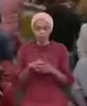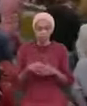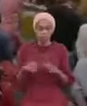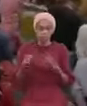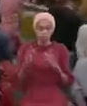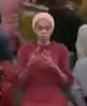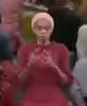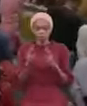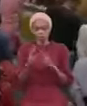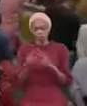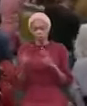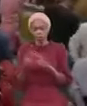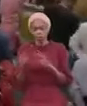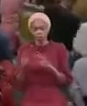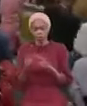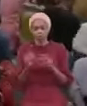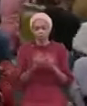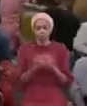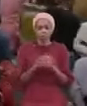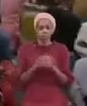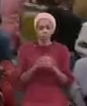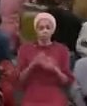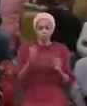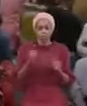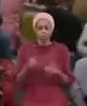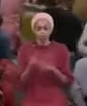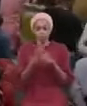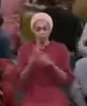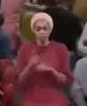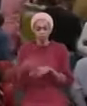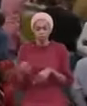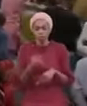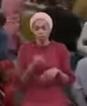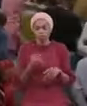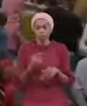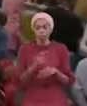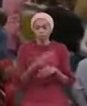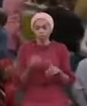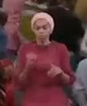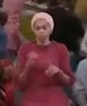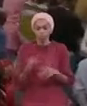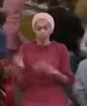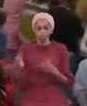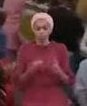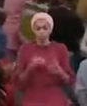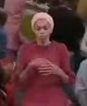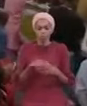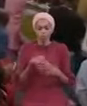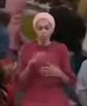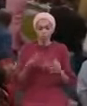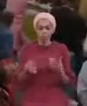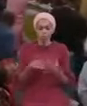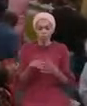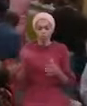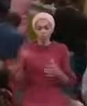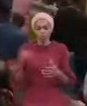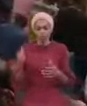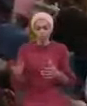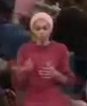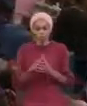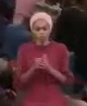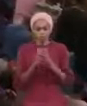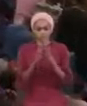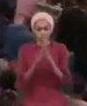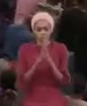d'apporter toutes vos des et soyez obéissant n'ayz pas de problème avec la politique avec les principes de l'église